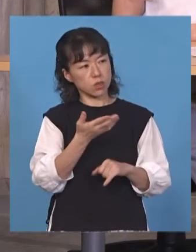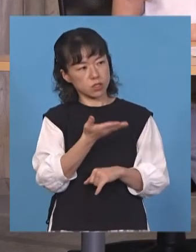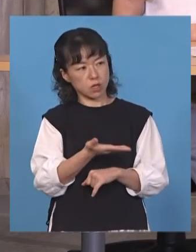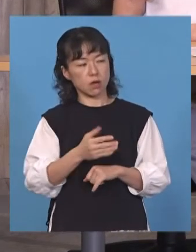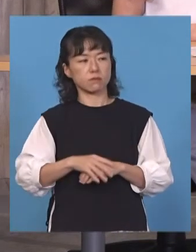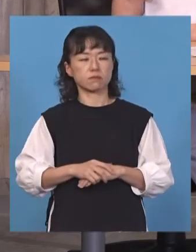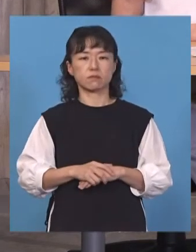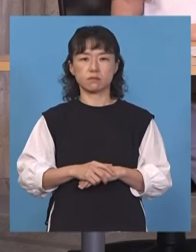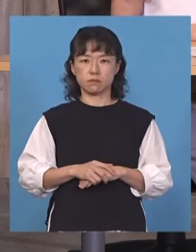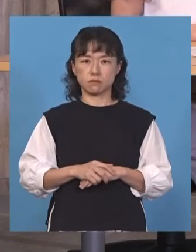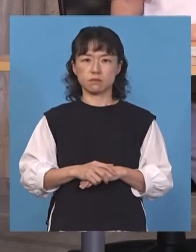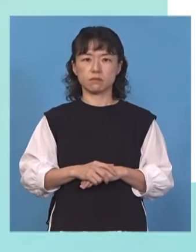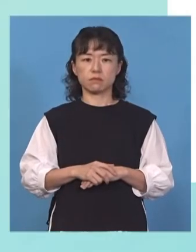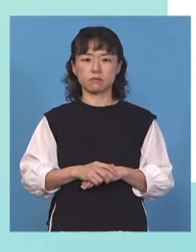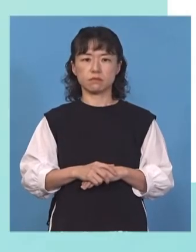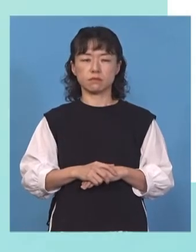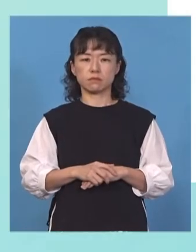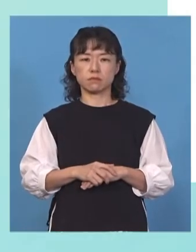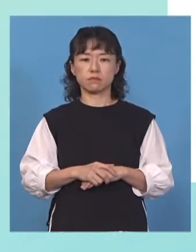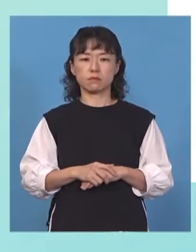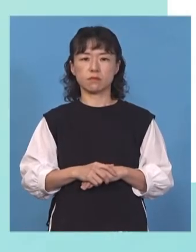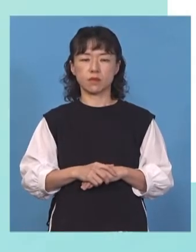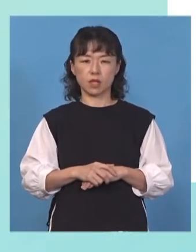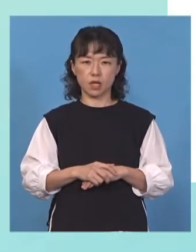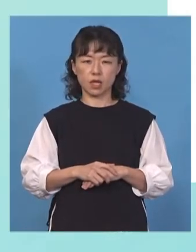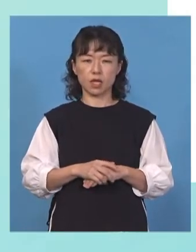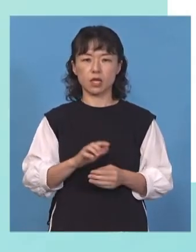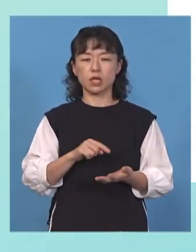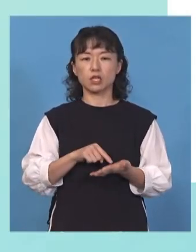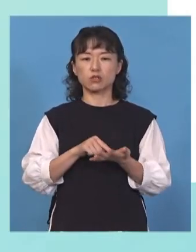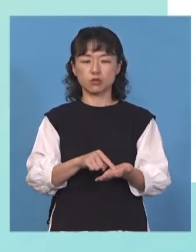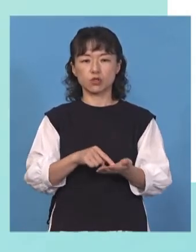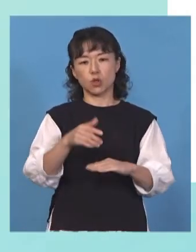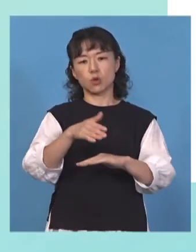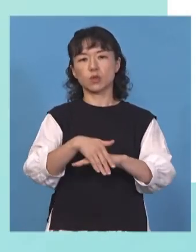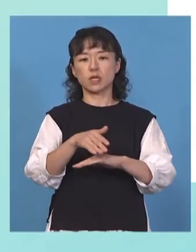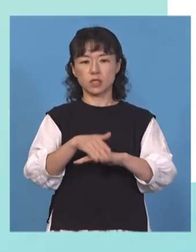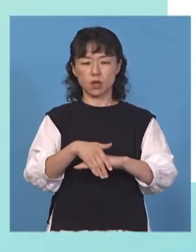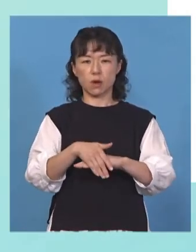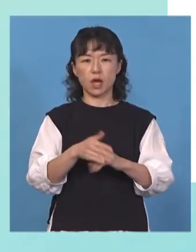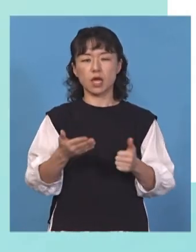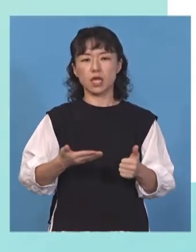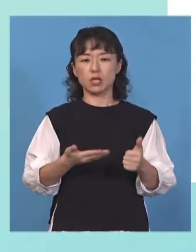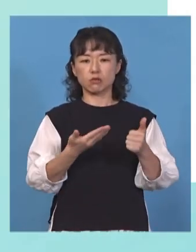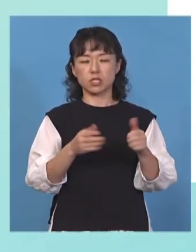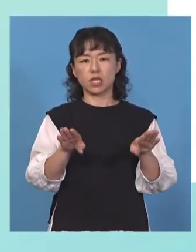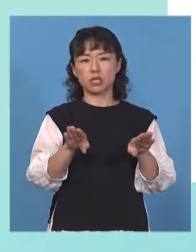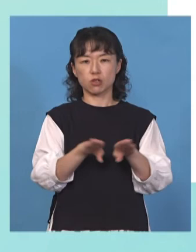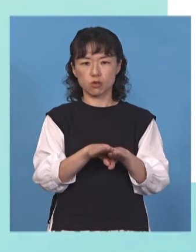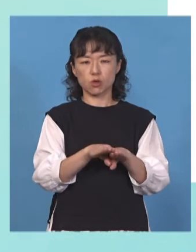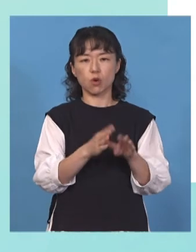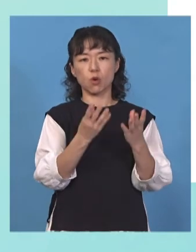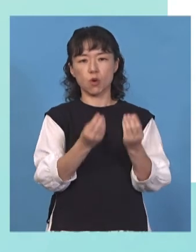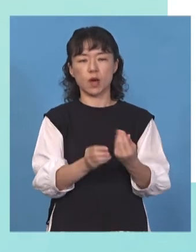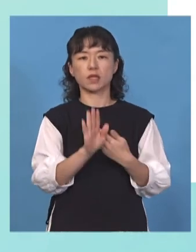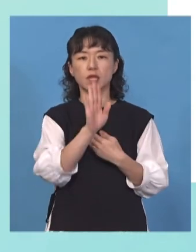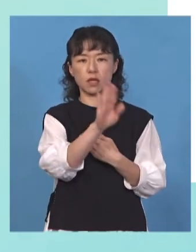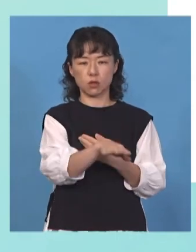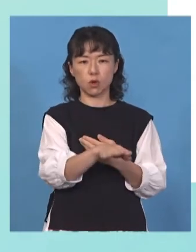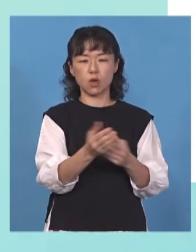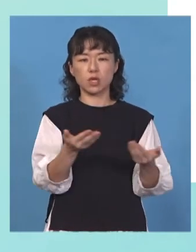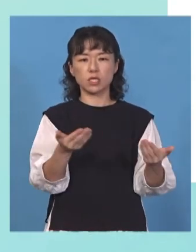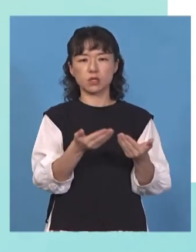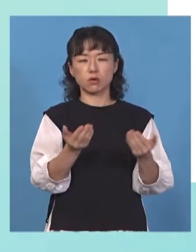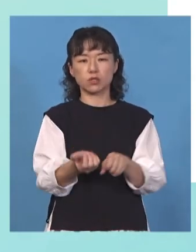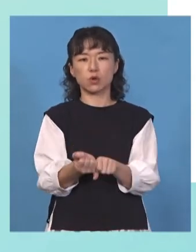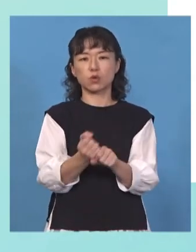はできるんでしょうか。 はい。入所受付は令和5年4月1日からの入所だけではなく、年度途中に